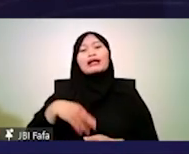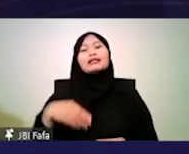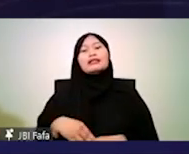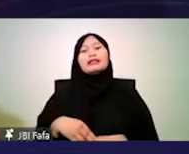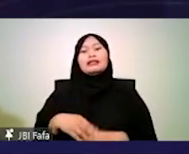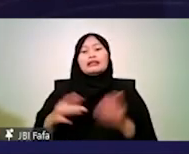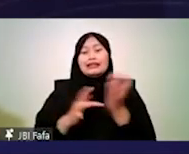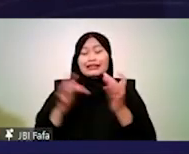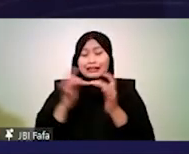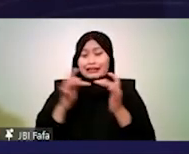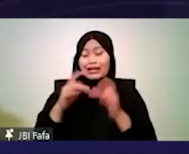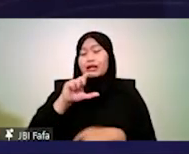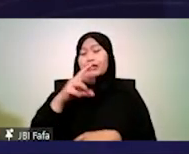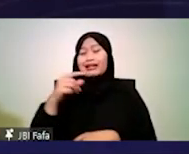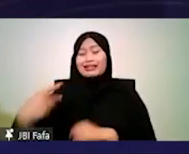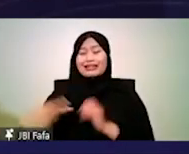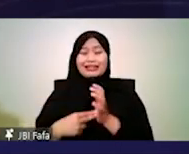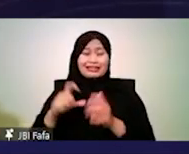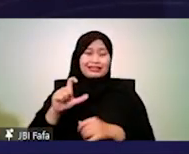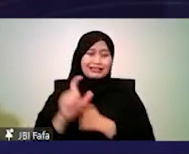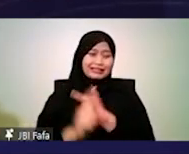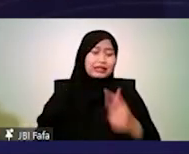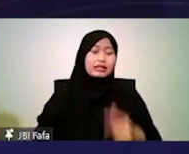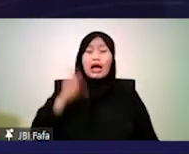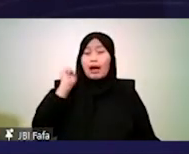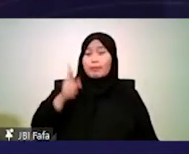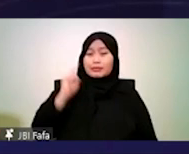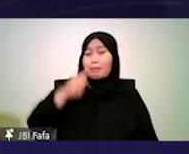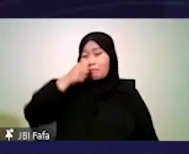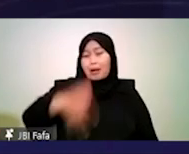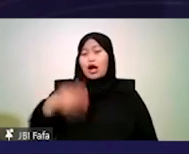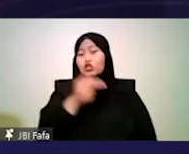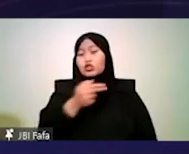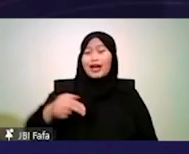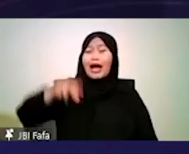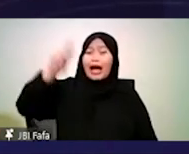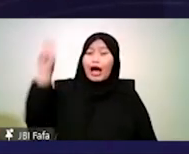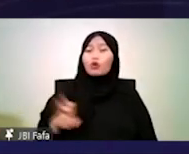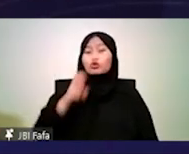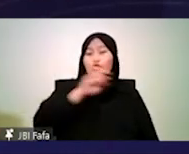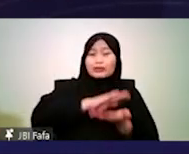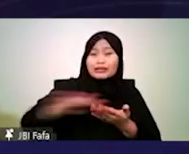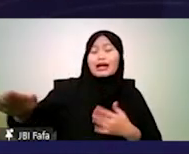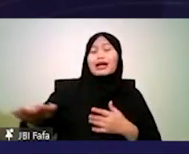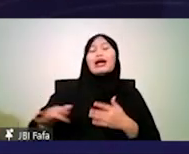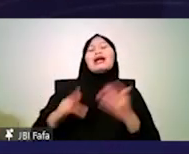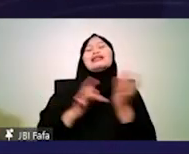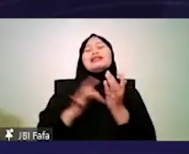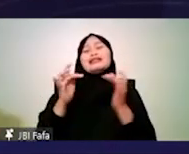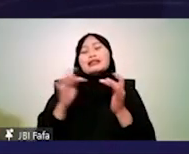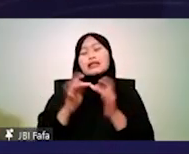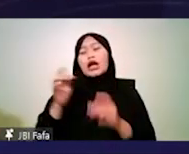Nah begini Kenapa Bank Indonesia harus menerbitkan biji telur rupiah